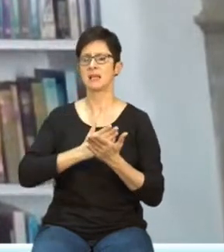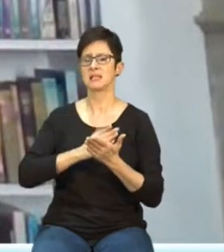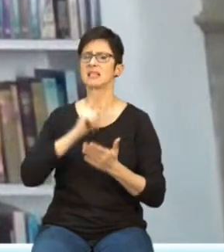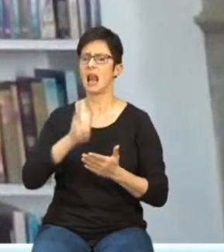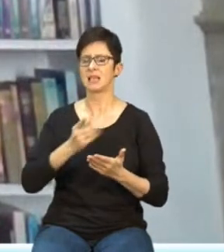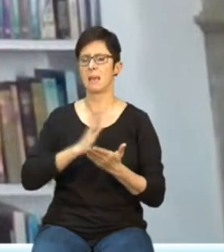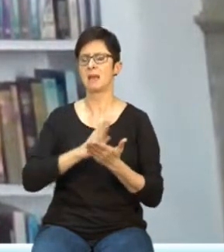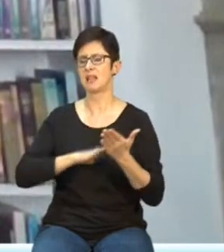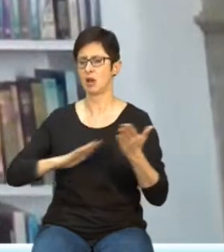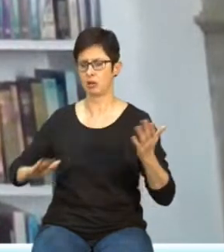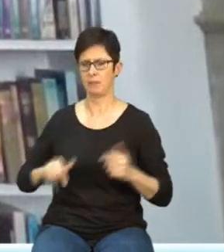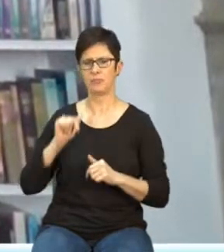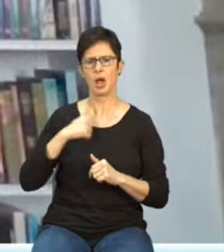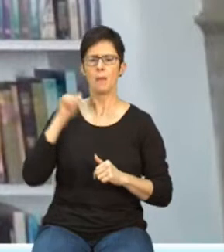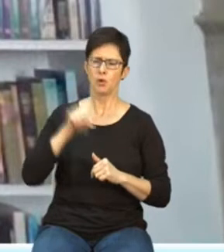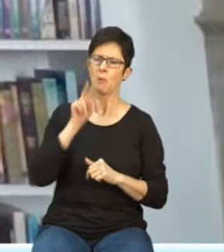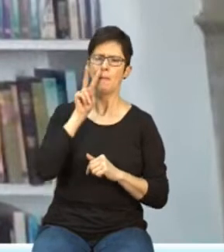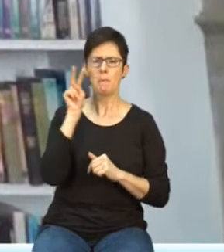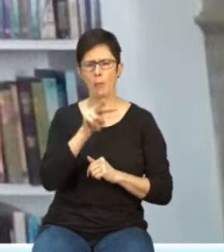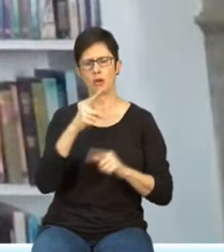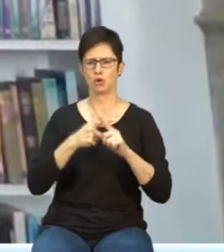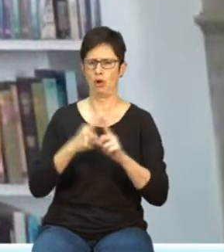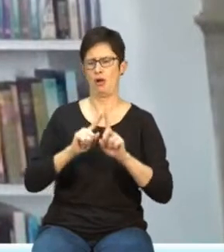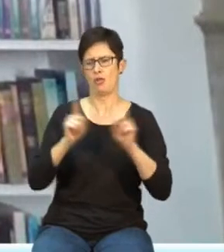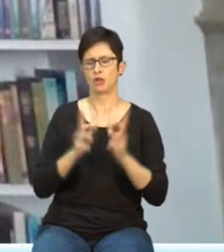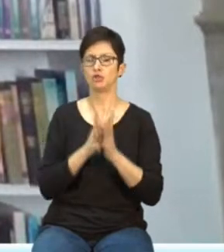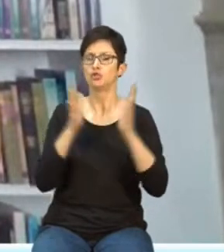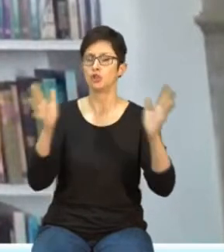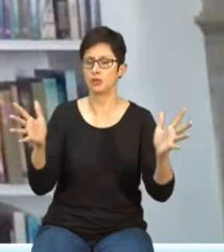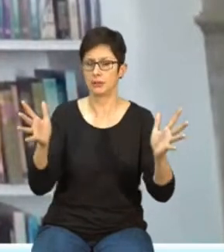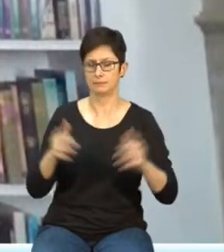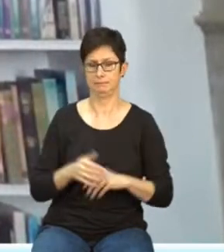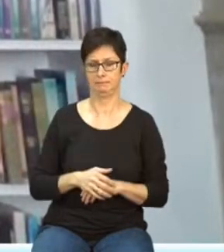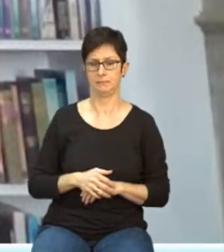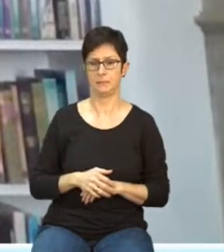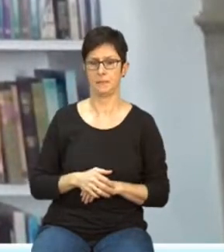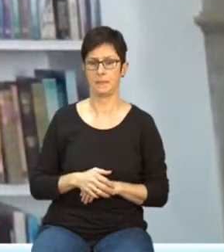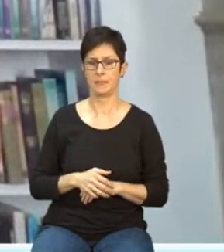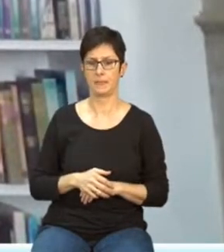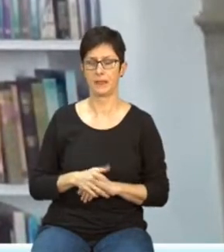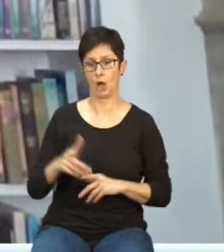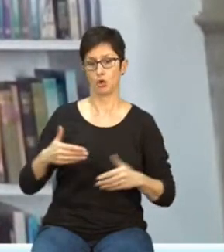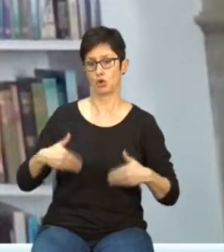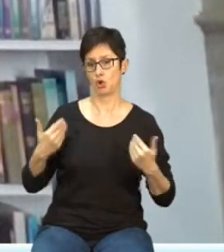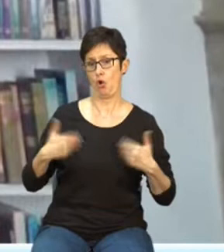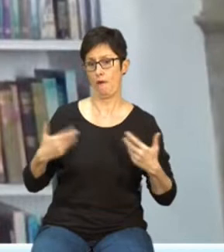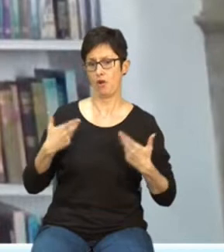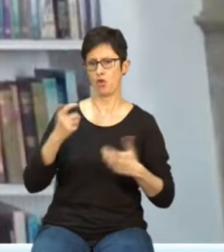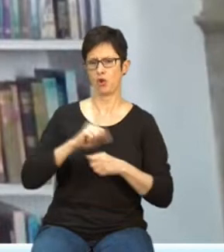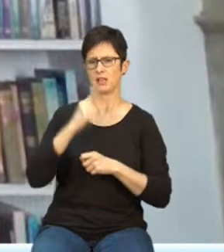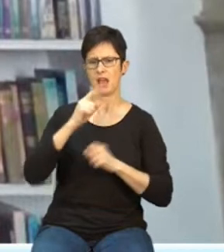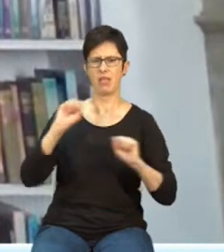popatrzeć na to szerzej bo zdrowie jest to jeden z najważniejszych